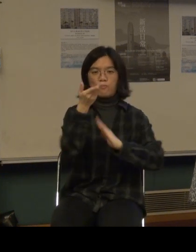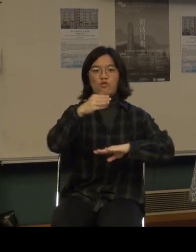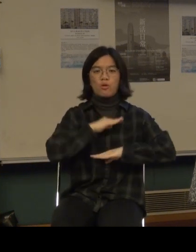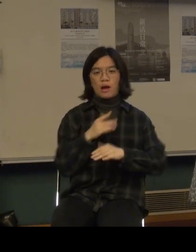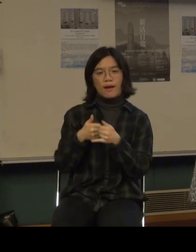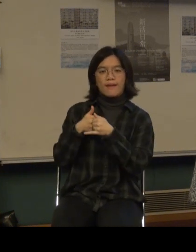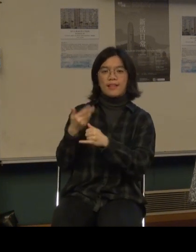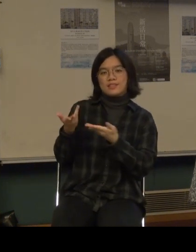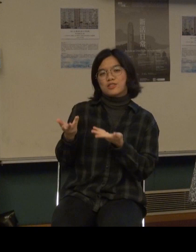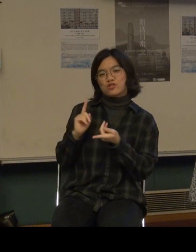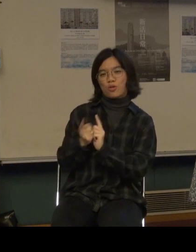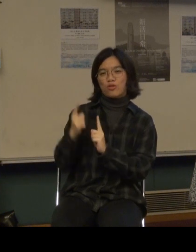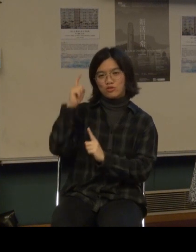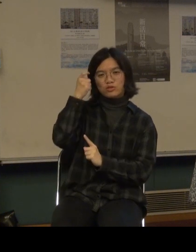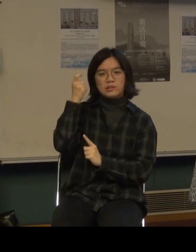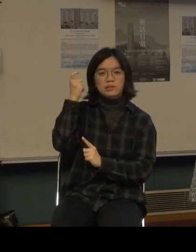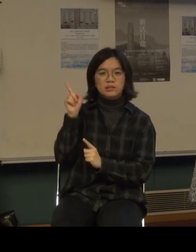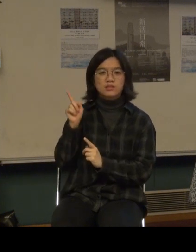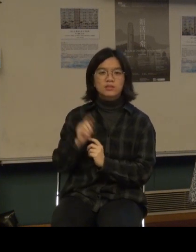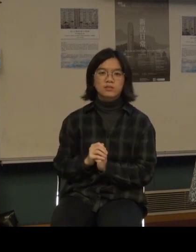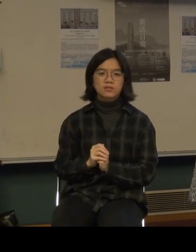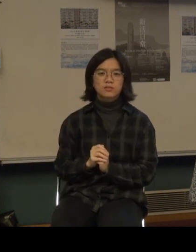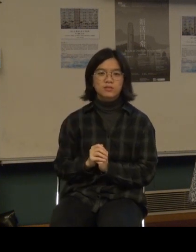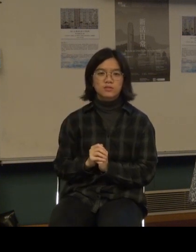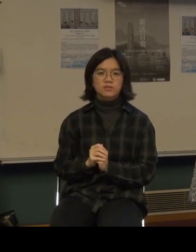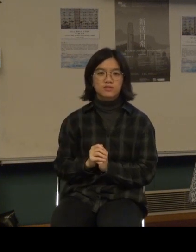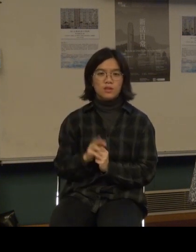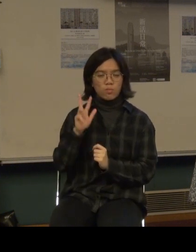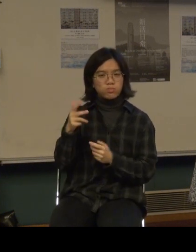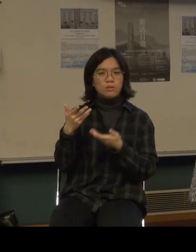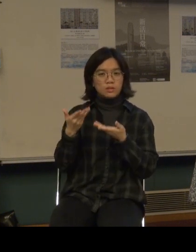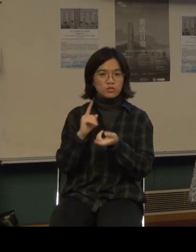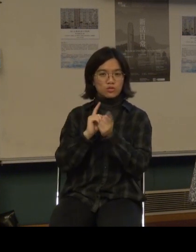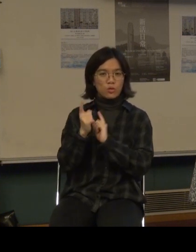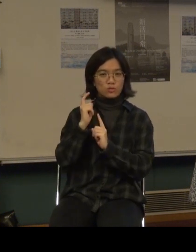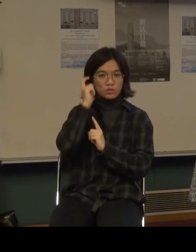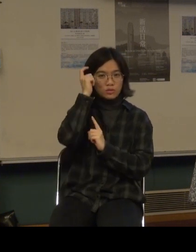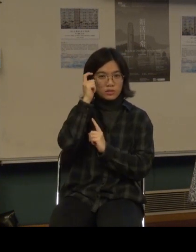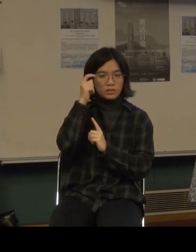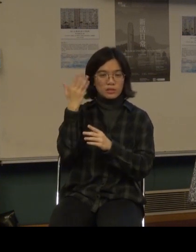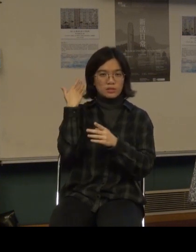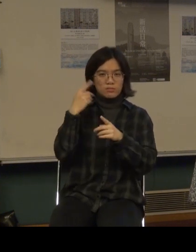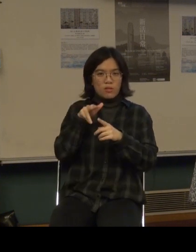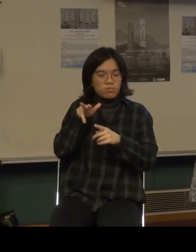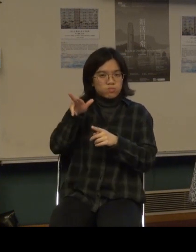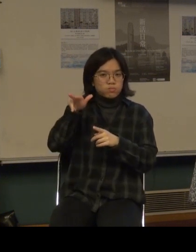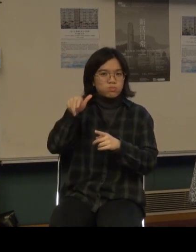格的，一個很強烈的現代主義的風格呢就在一個即南美洲誕